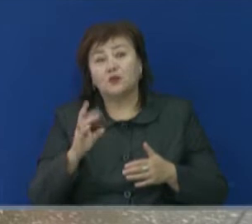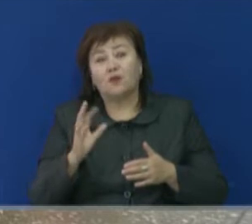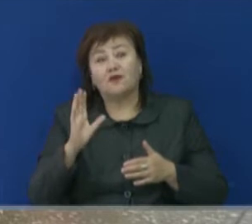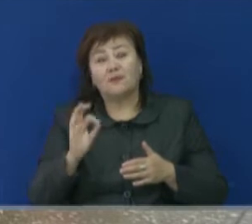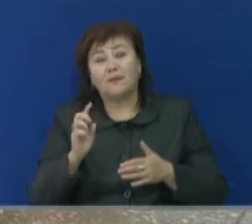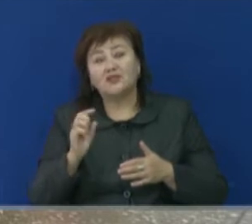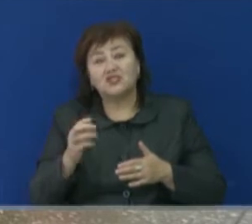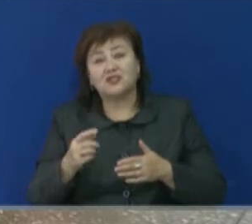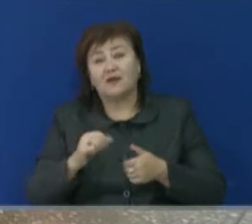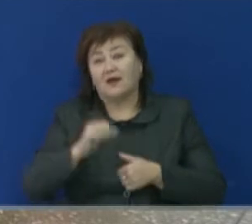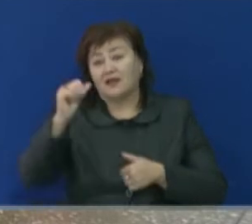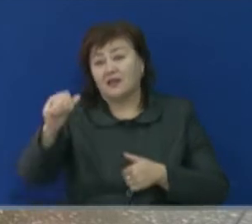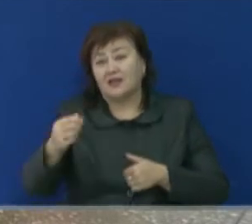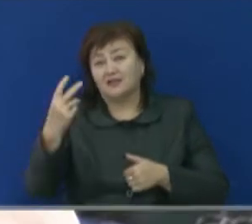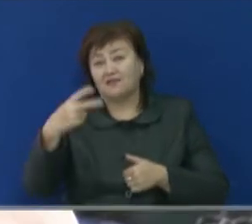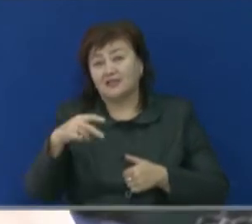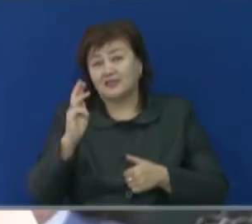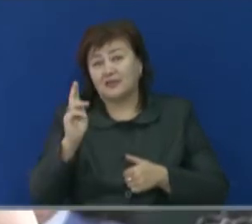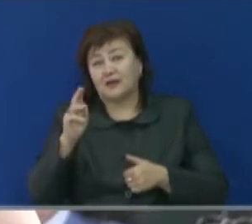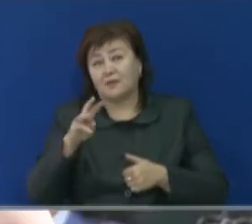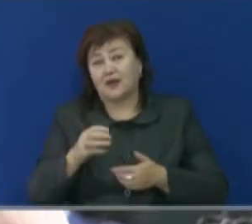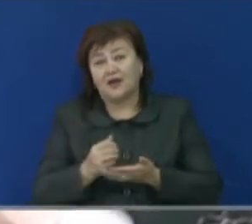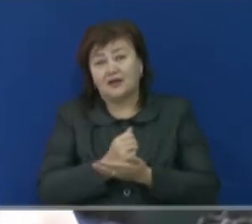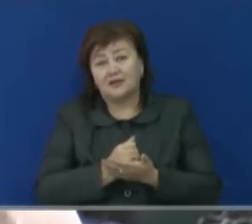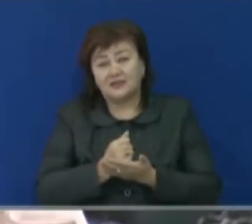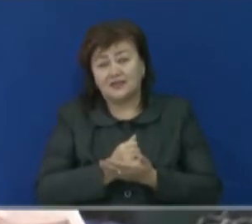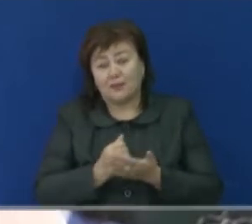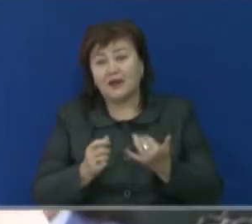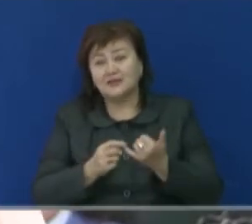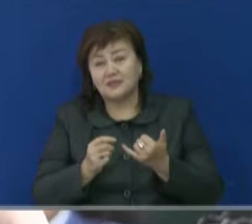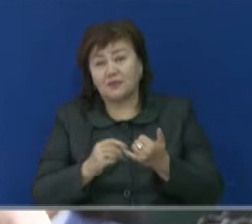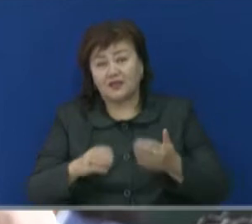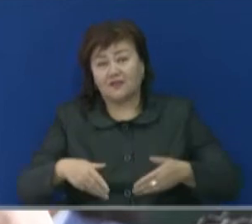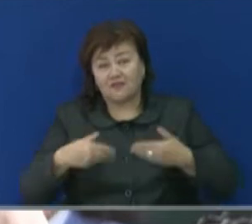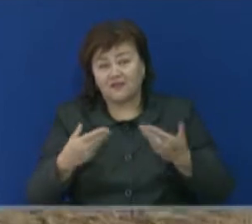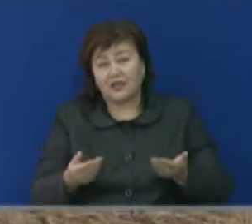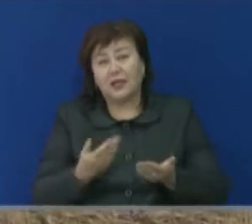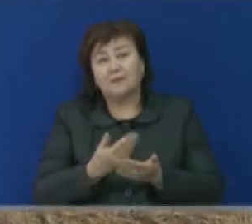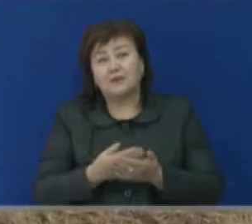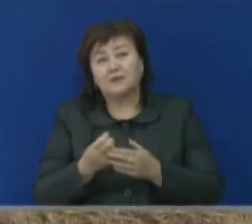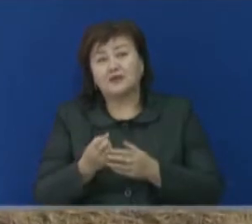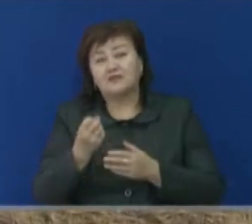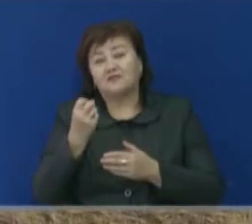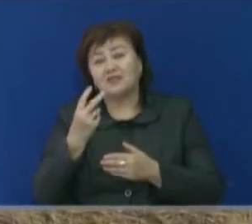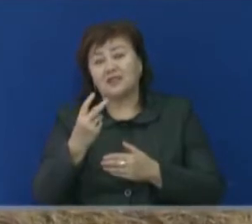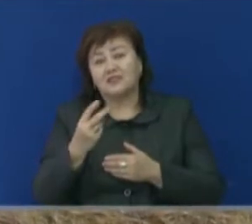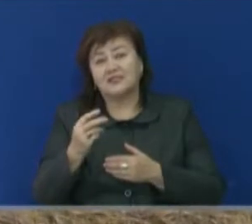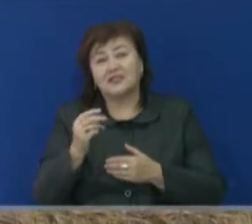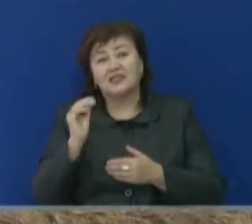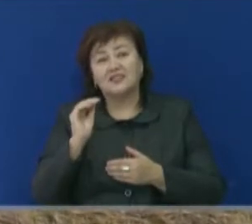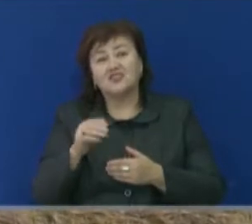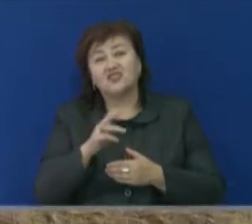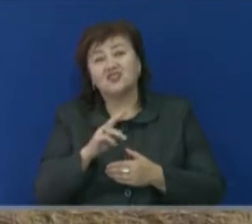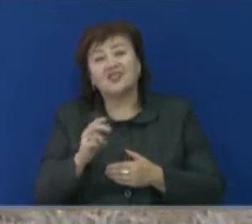ауылынан 20 километр қашықтықта мемлекеттік жер қорынан 2507 гектар. Барлығы 12245 гектар. Ауылдық